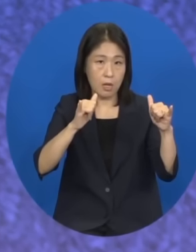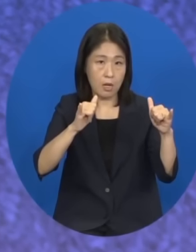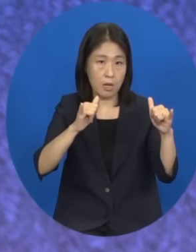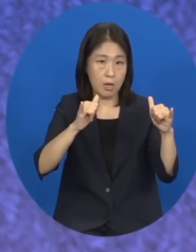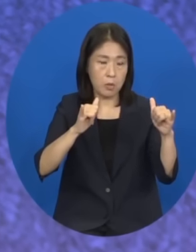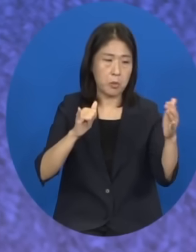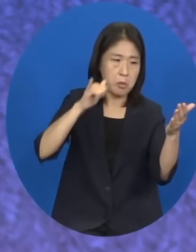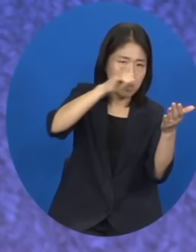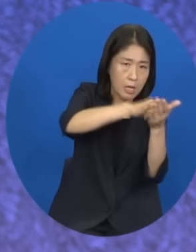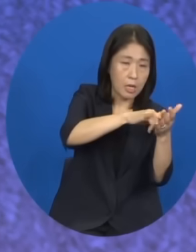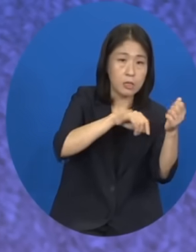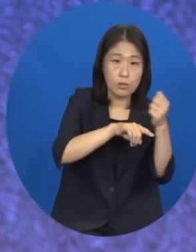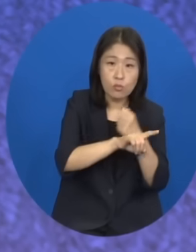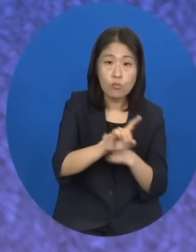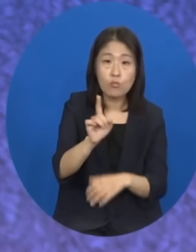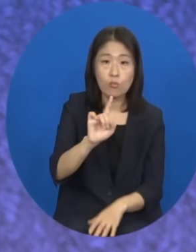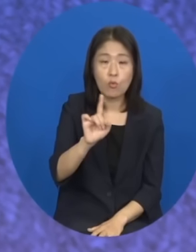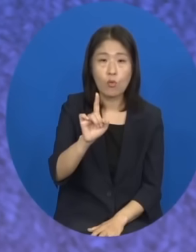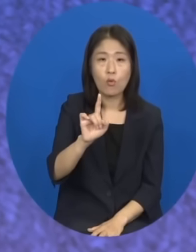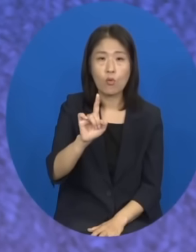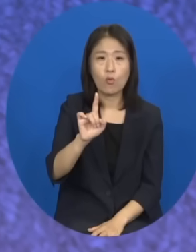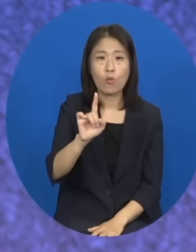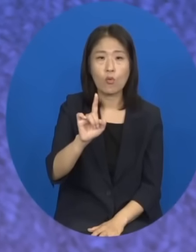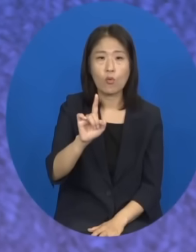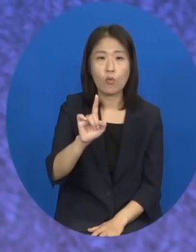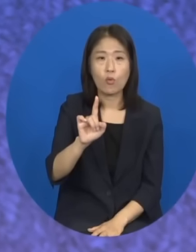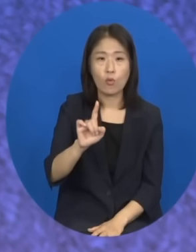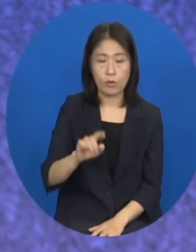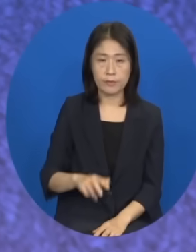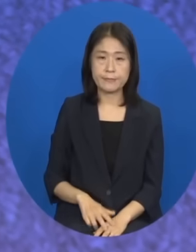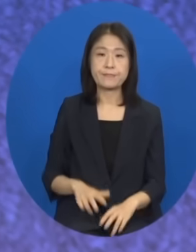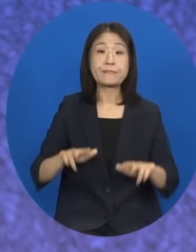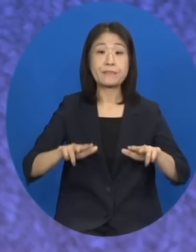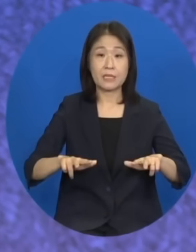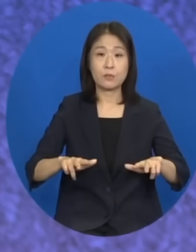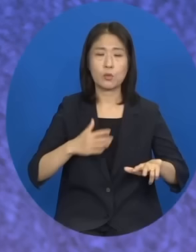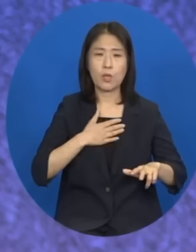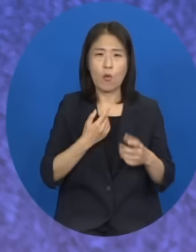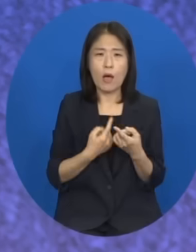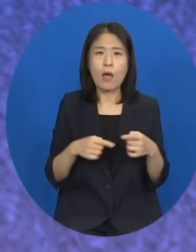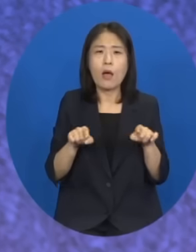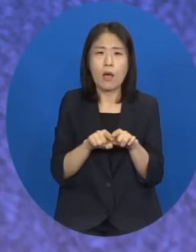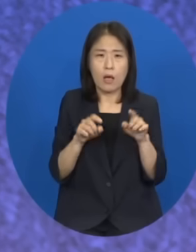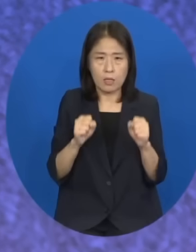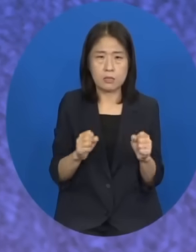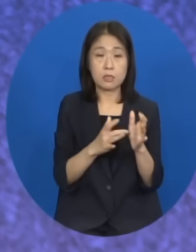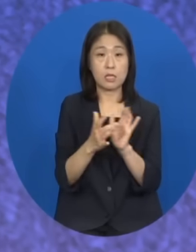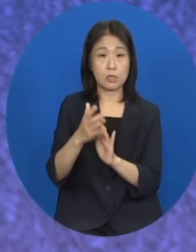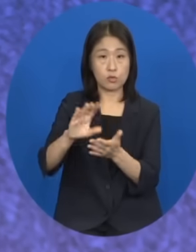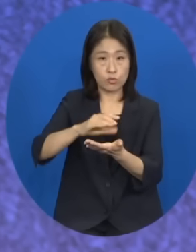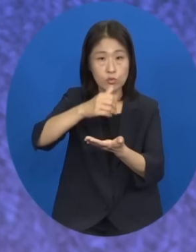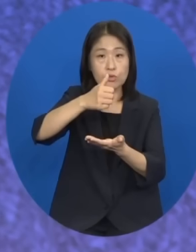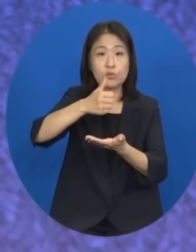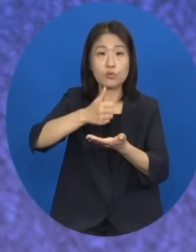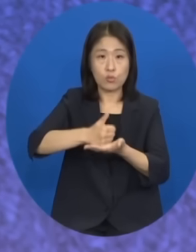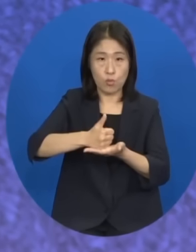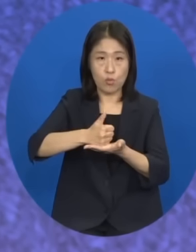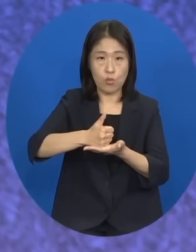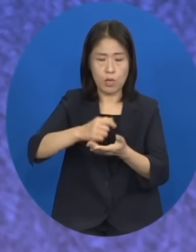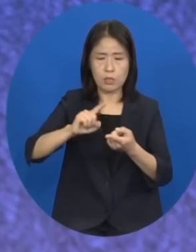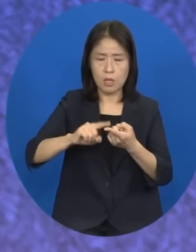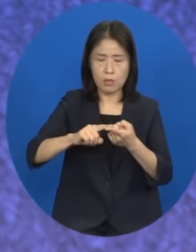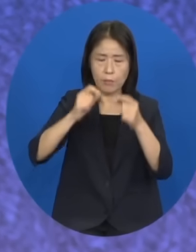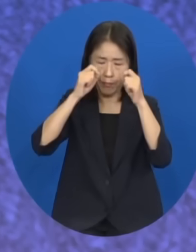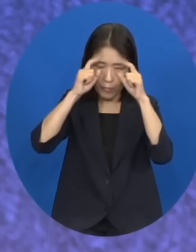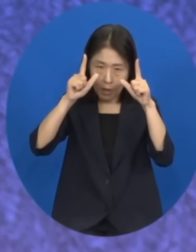한마디로 말하면 지금도 함께 나와 함께 계시는 예수 그리스도이심을 눈이 뜨였던